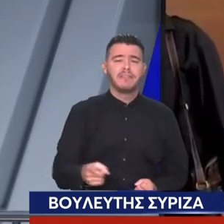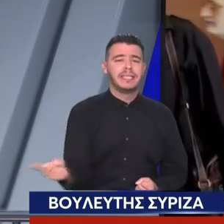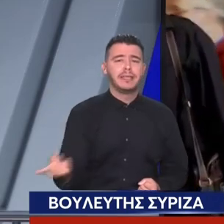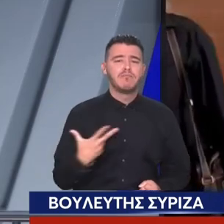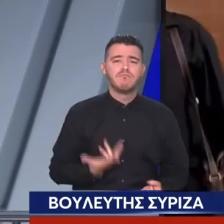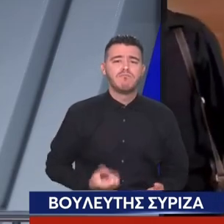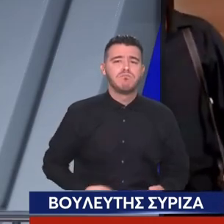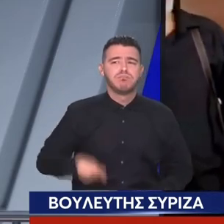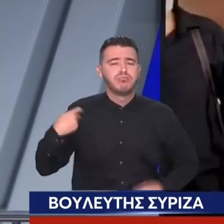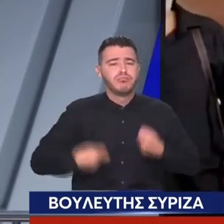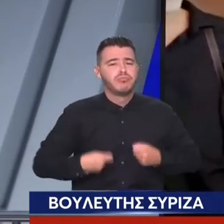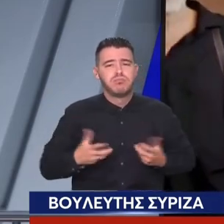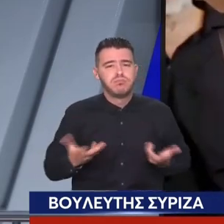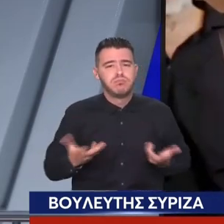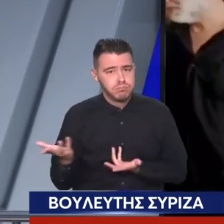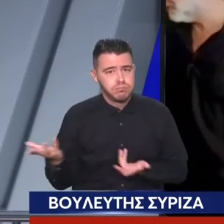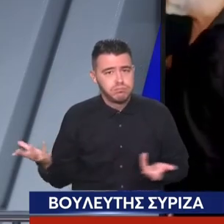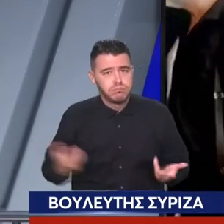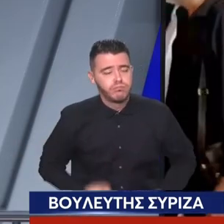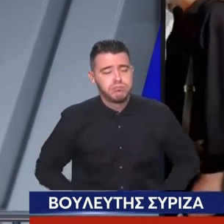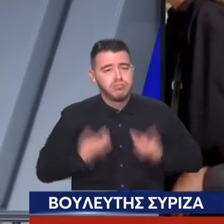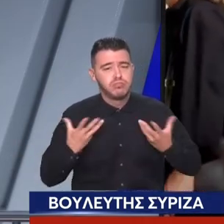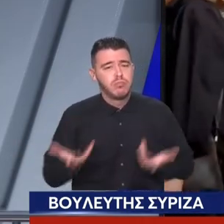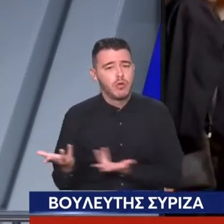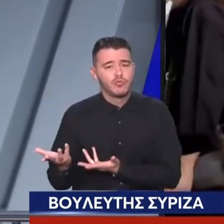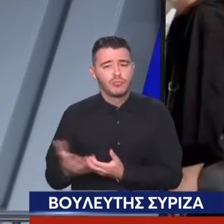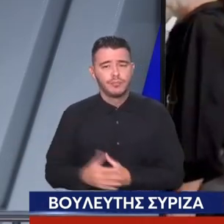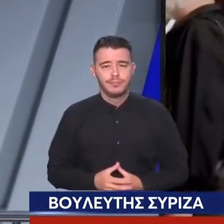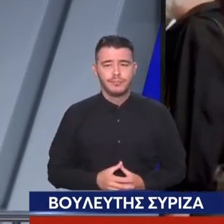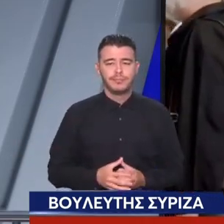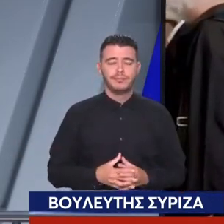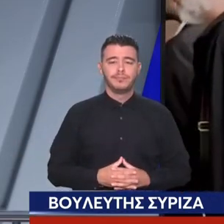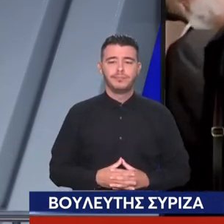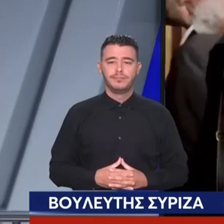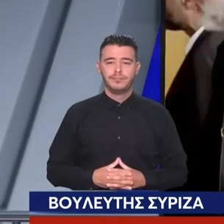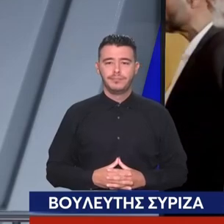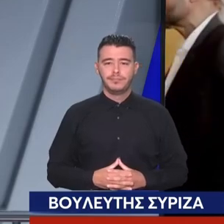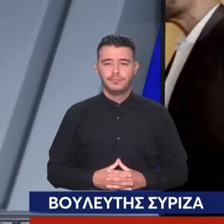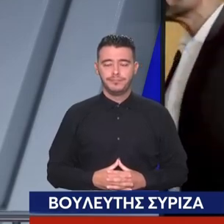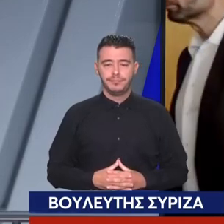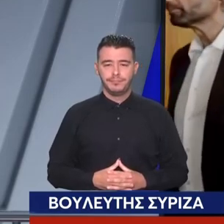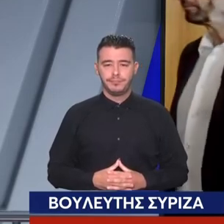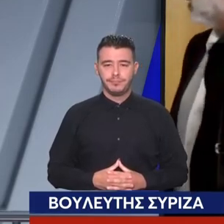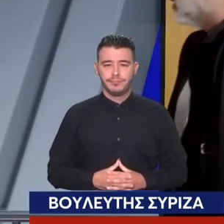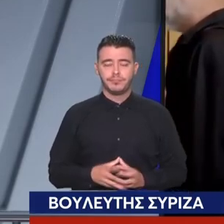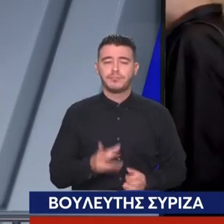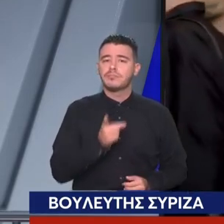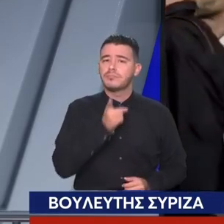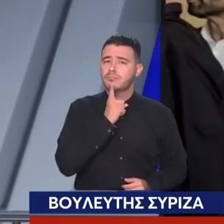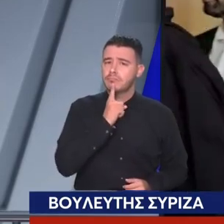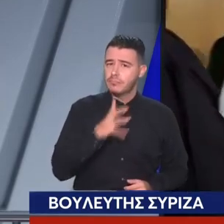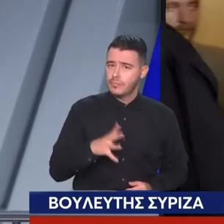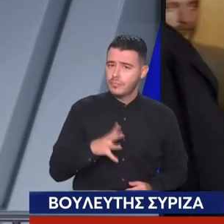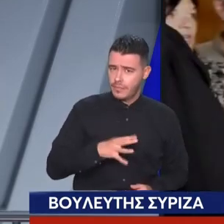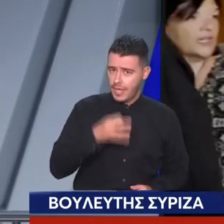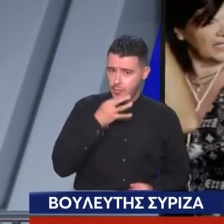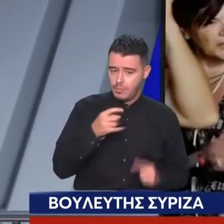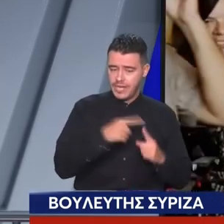Κοιτάξτε, μιλάτε για ανθρώπους οι οποίοι και εμένα προσωπικά με έχουν ορίσει ως πρόσωπο και ως πολιτική